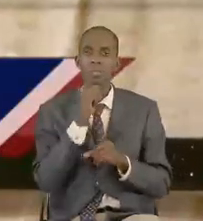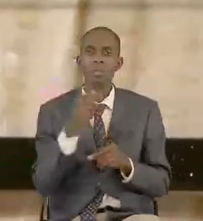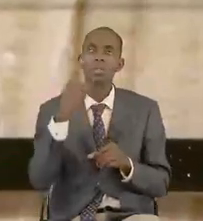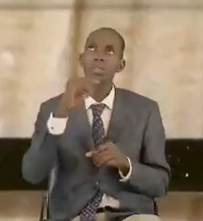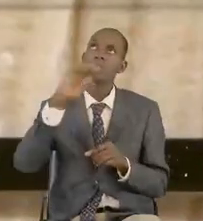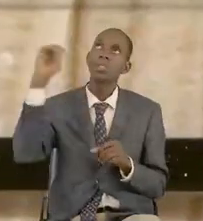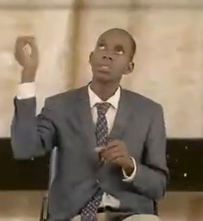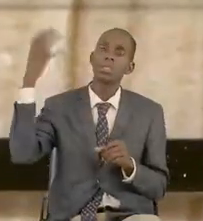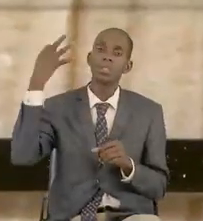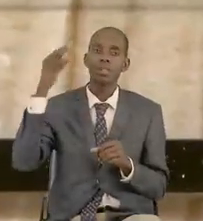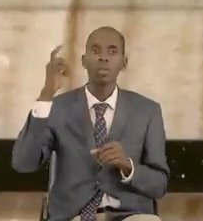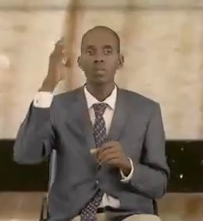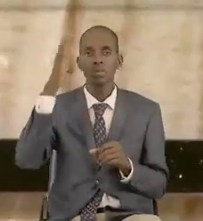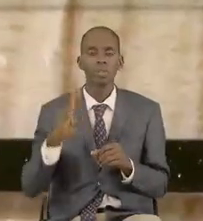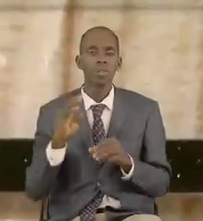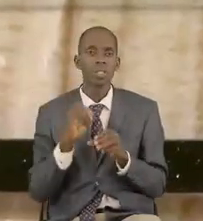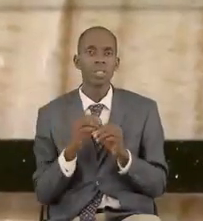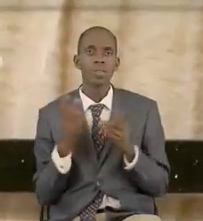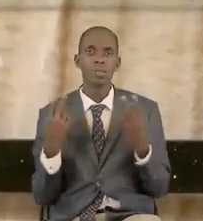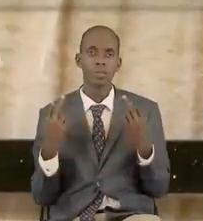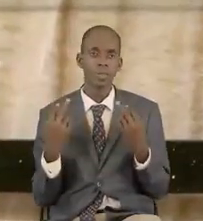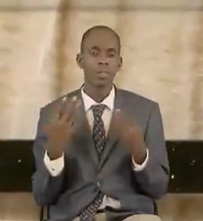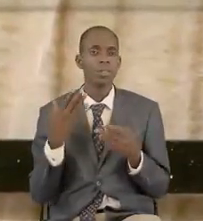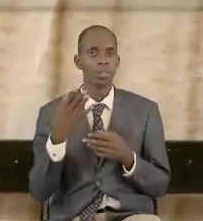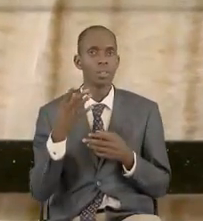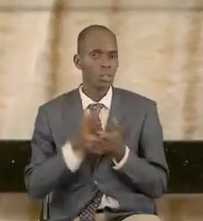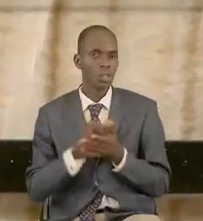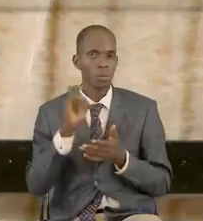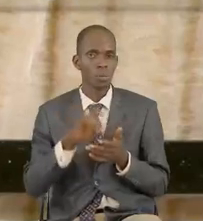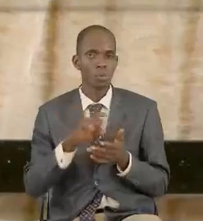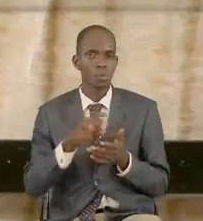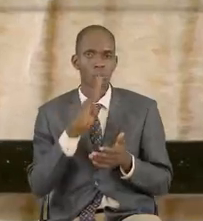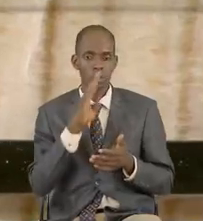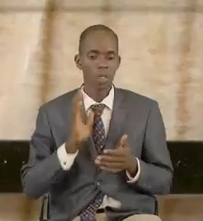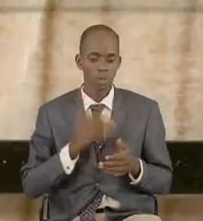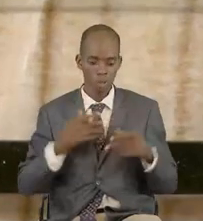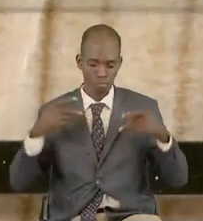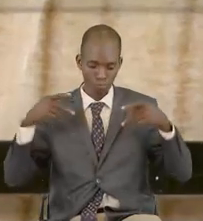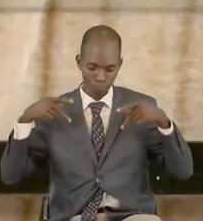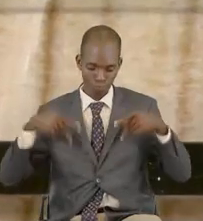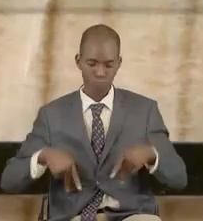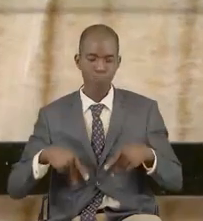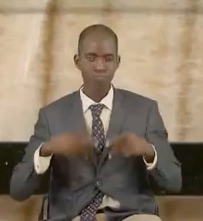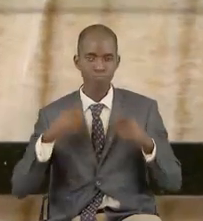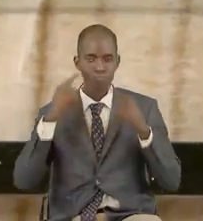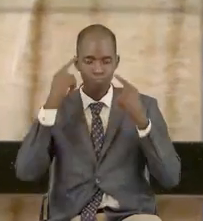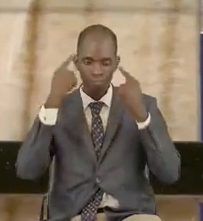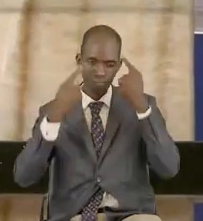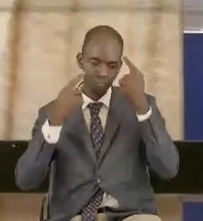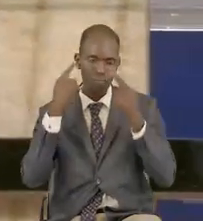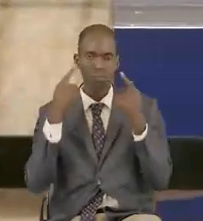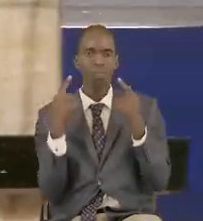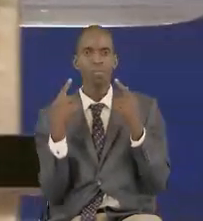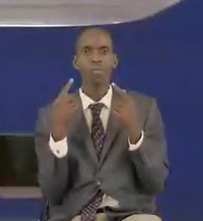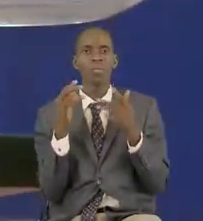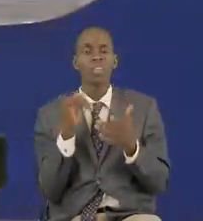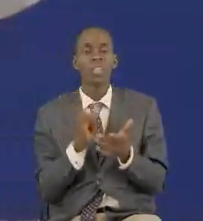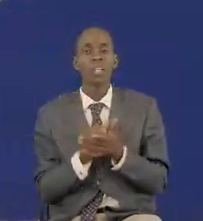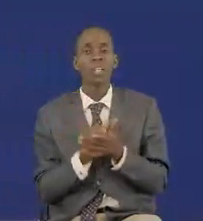à ne pas recevoir la grâce de Dieu en vain ce dieu est notre préoccupation personnelle notre